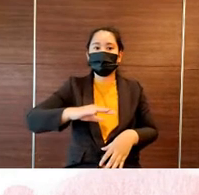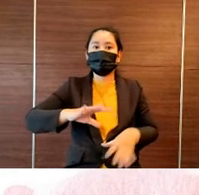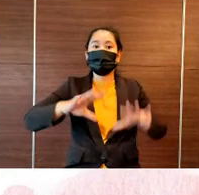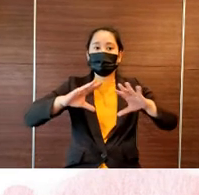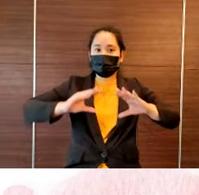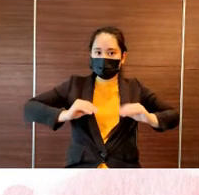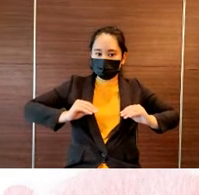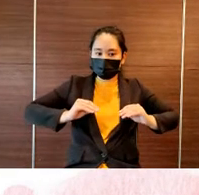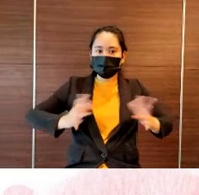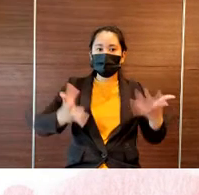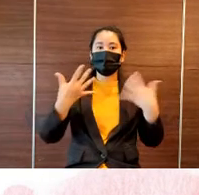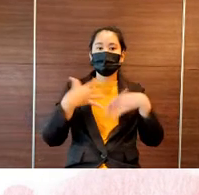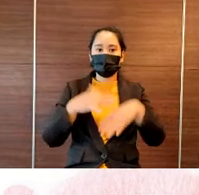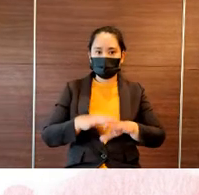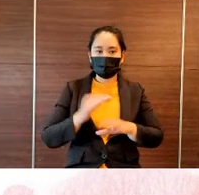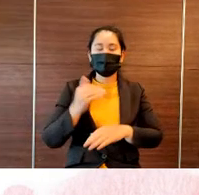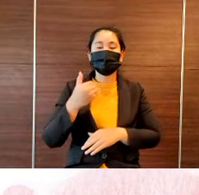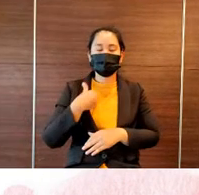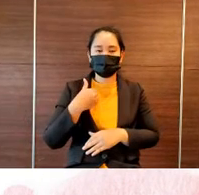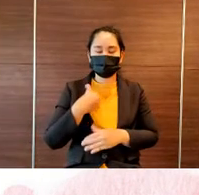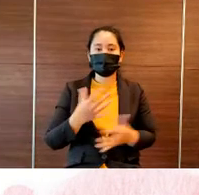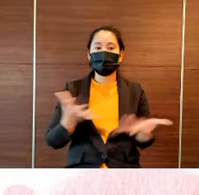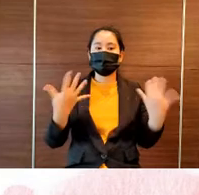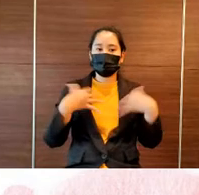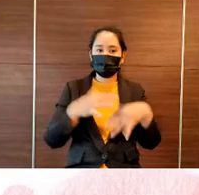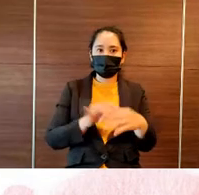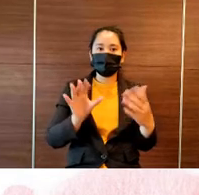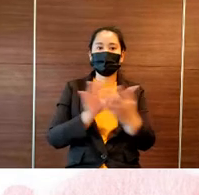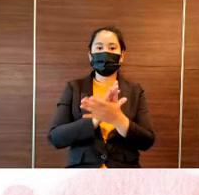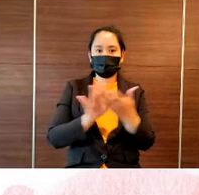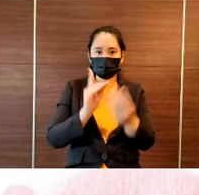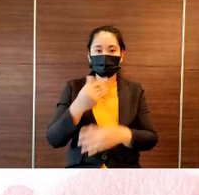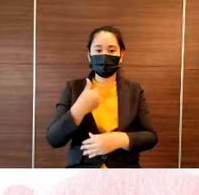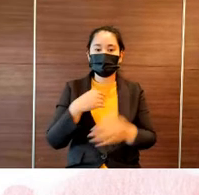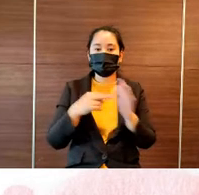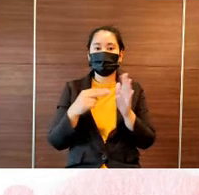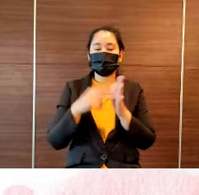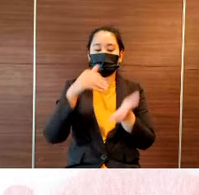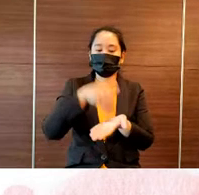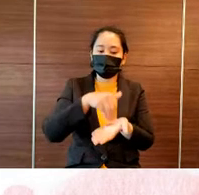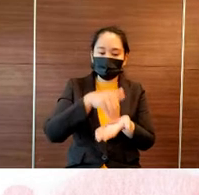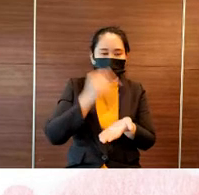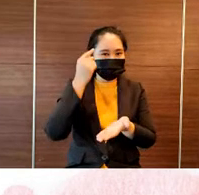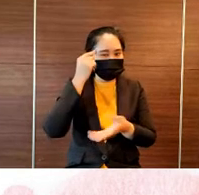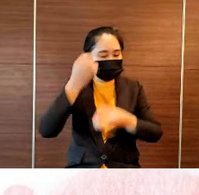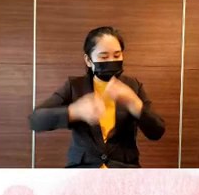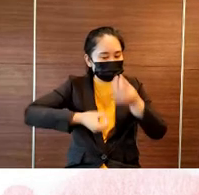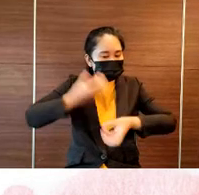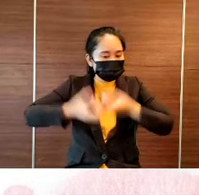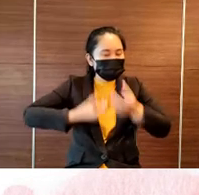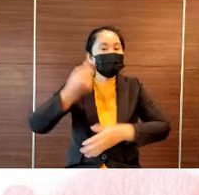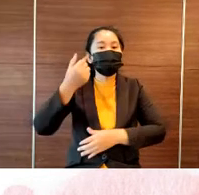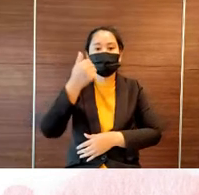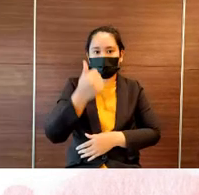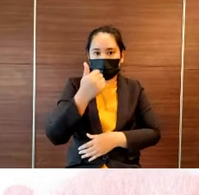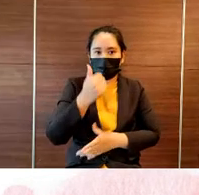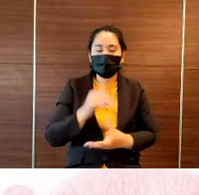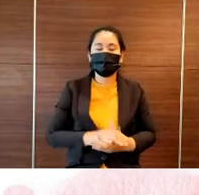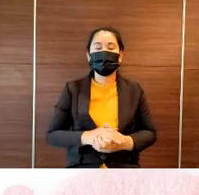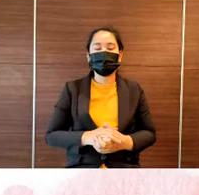นะครับนะอ่านต่อไปนะครับนะที่ประชาชนเป็นศูนย์กลางของความคิดประชาชนเป็นศูนย์กลางของความ